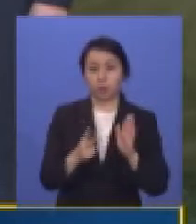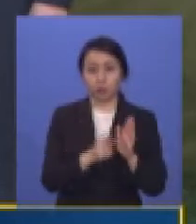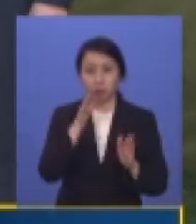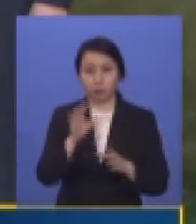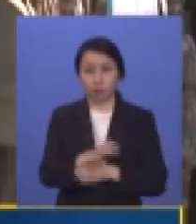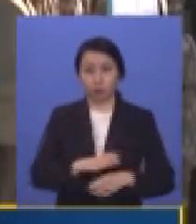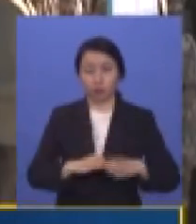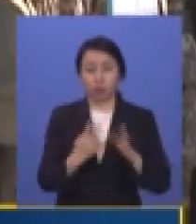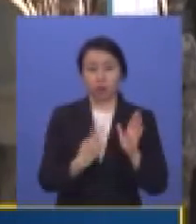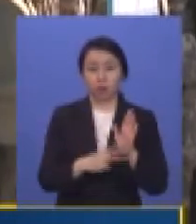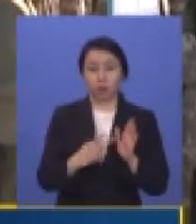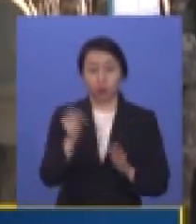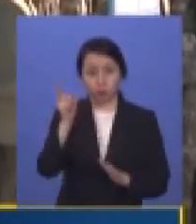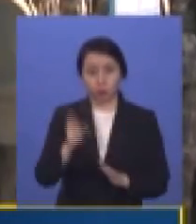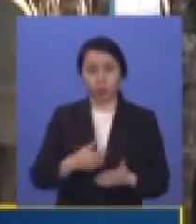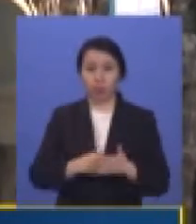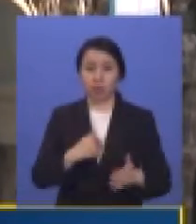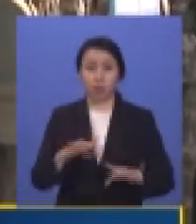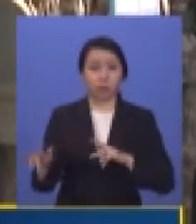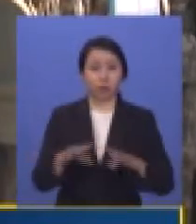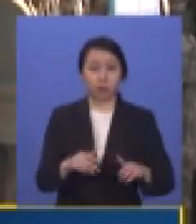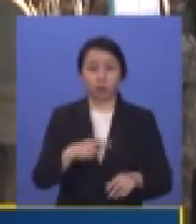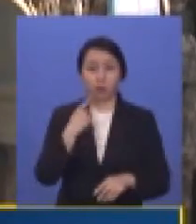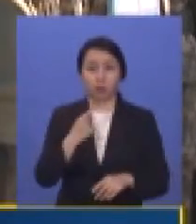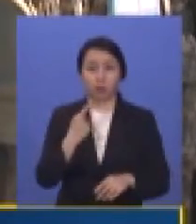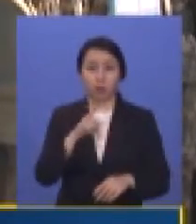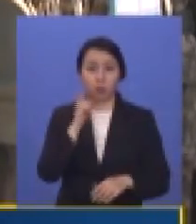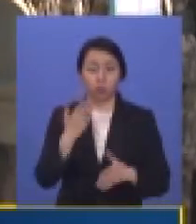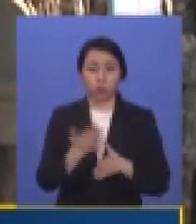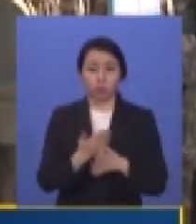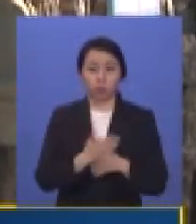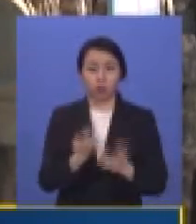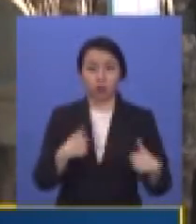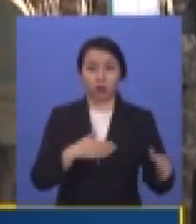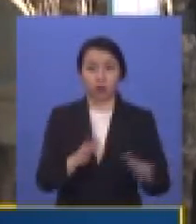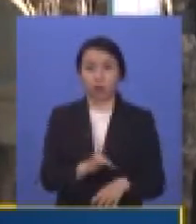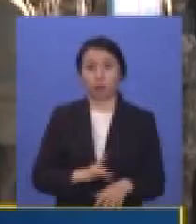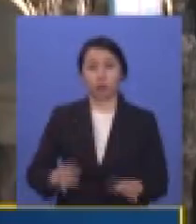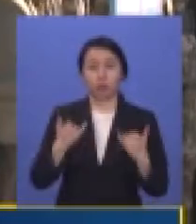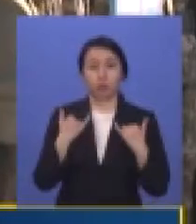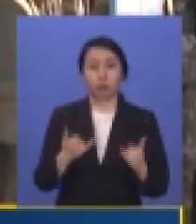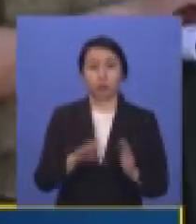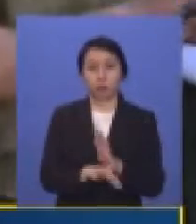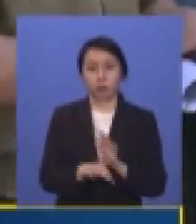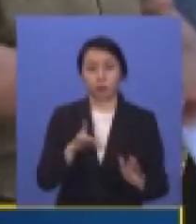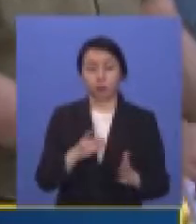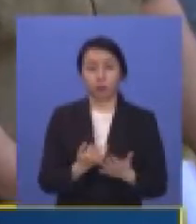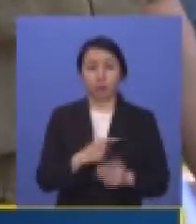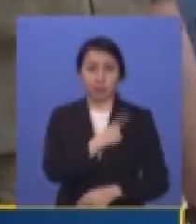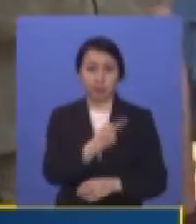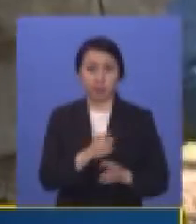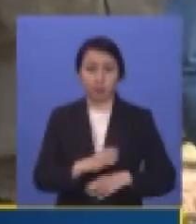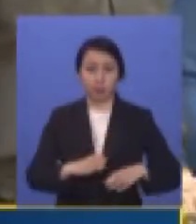В общем, 72 ученика. Ранее мероприятия для юных спасателей были организованы в районах. Сегодня же определят сильнейшую